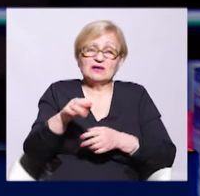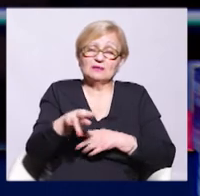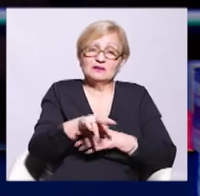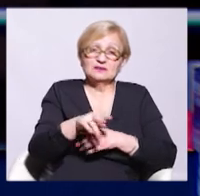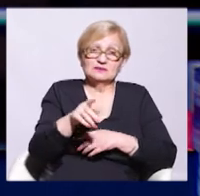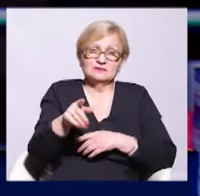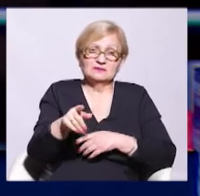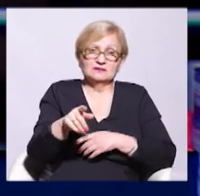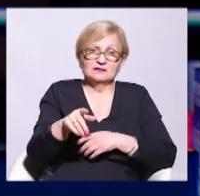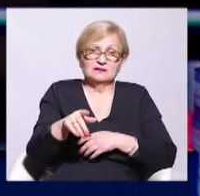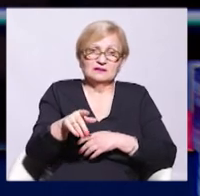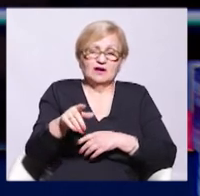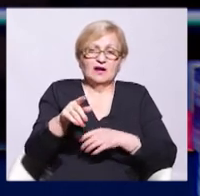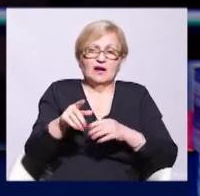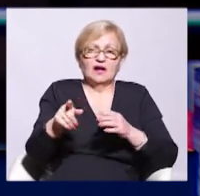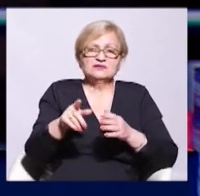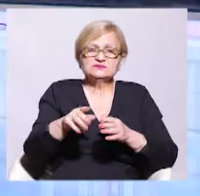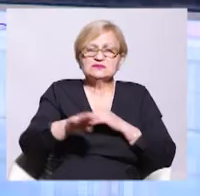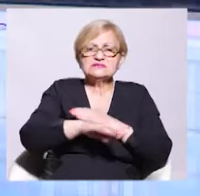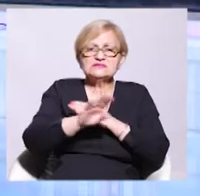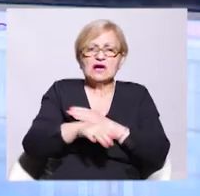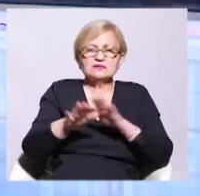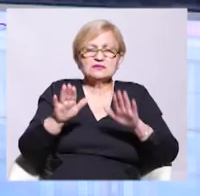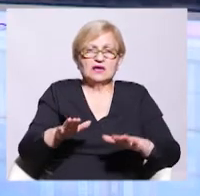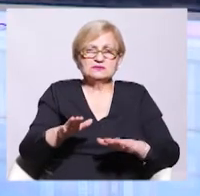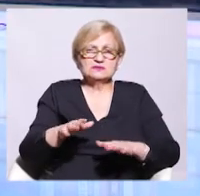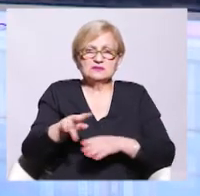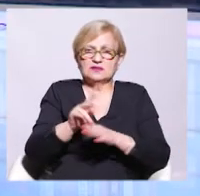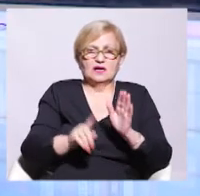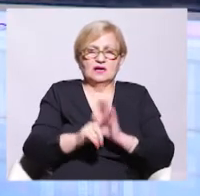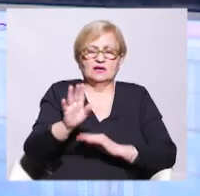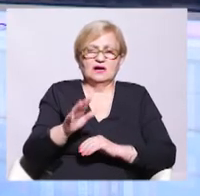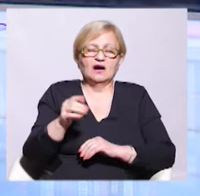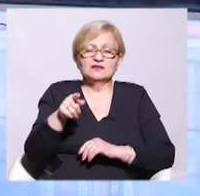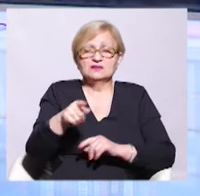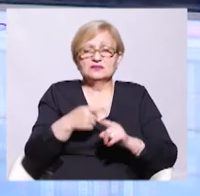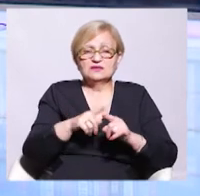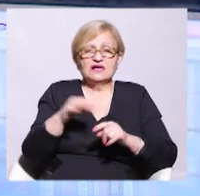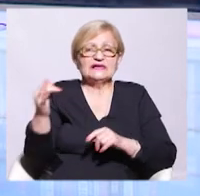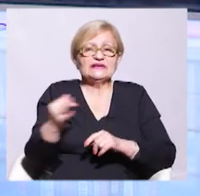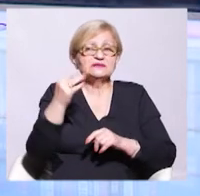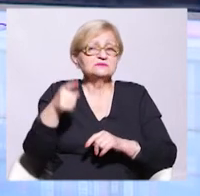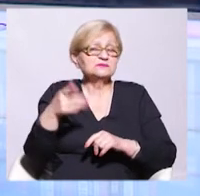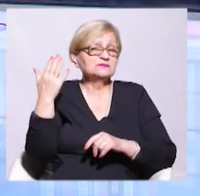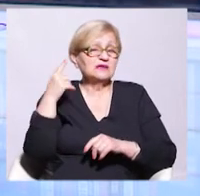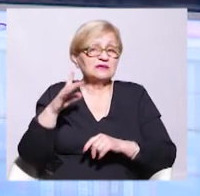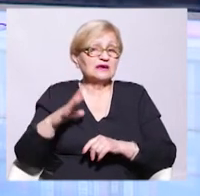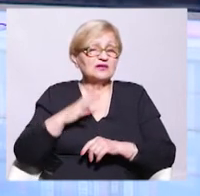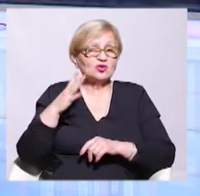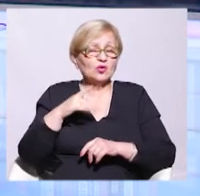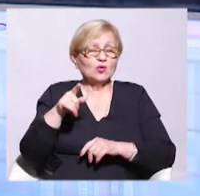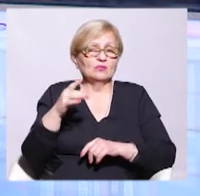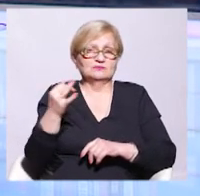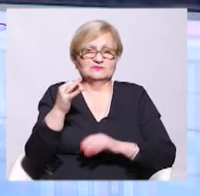ლიტერატურა ცარიელ ადგილზე არასდროს იბადება. Ის დიდ გზა გამოვლილ ისტორიას და ცხოვრების ამბებს